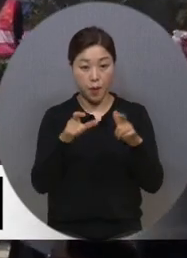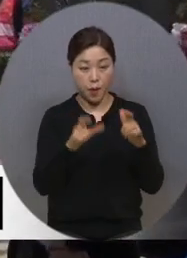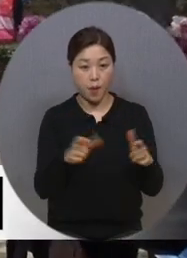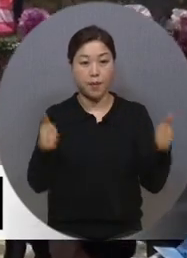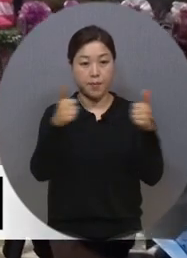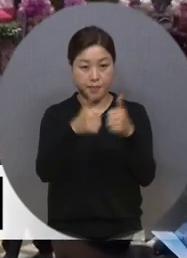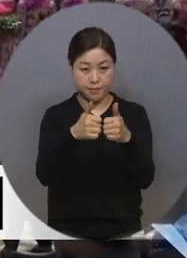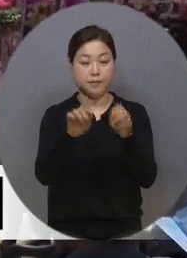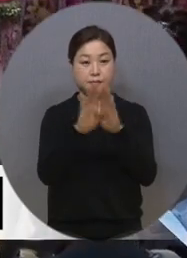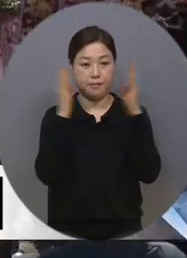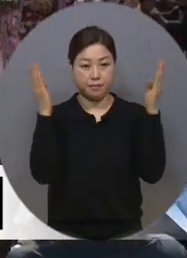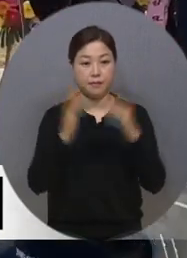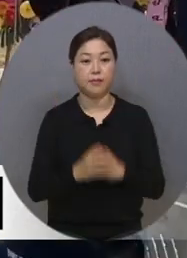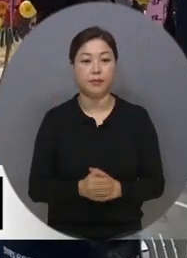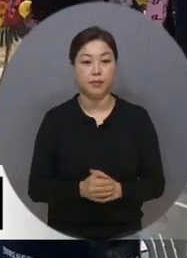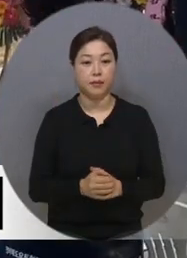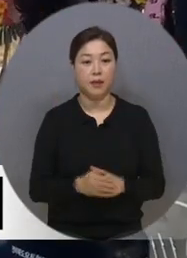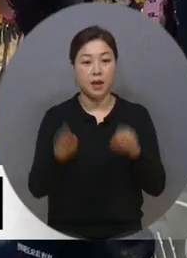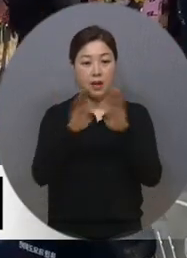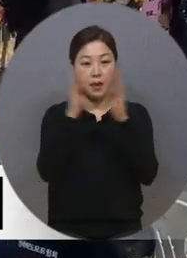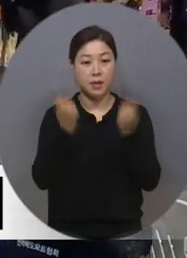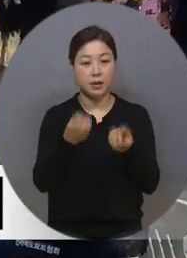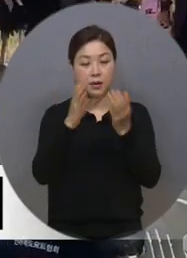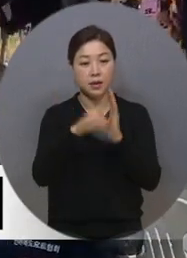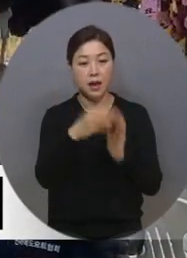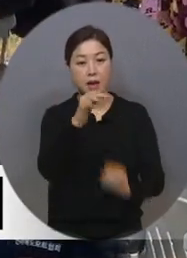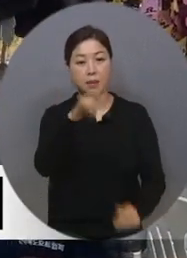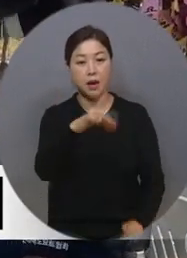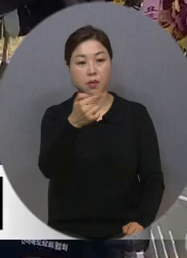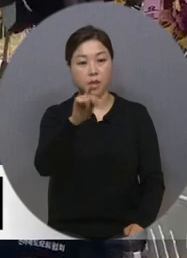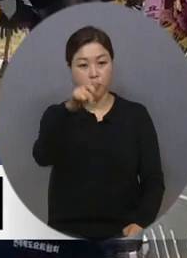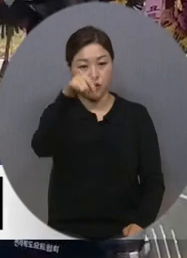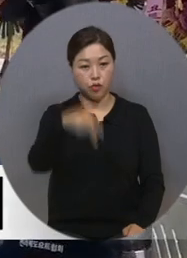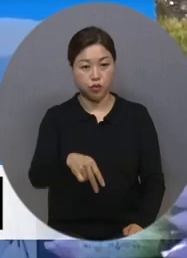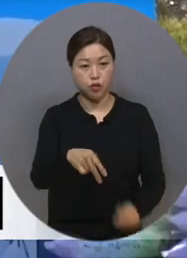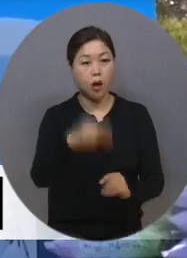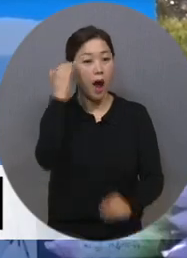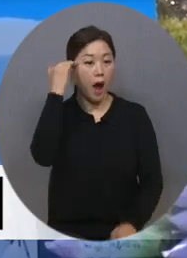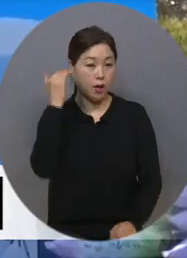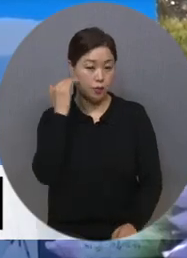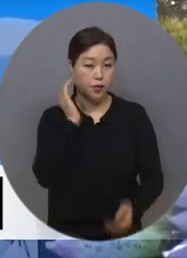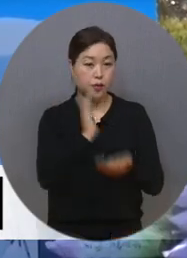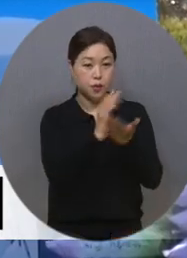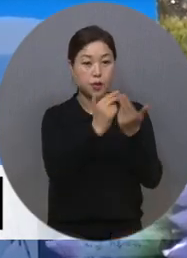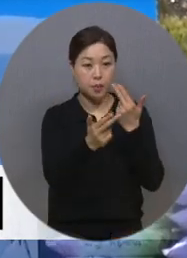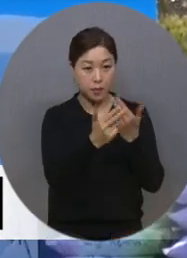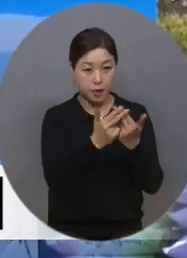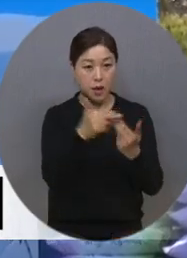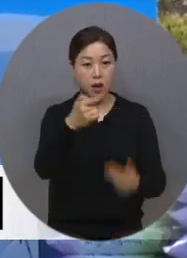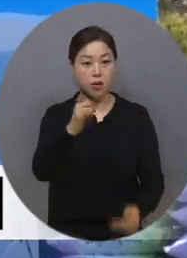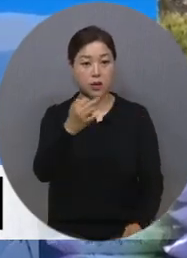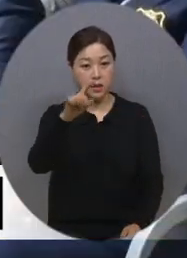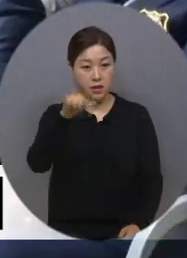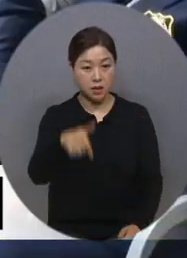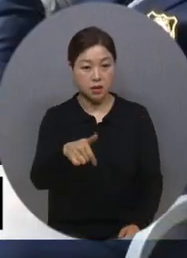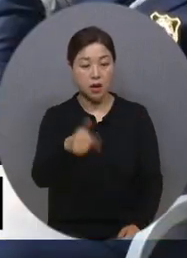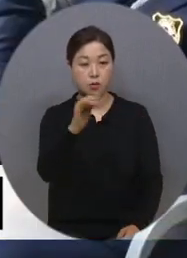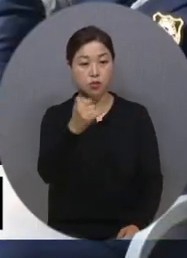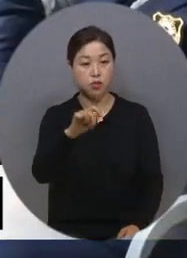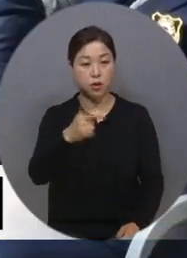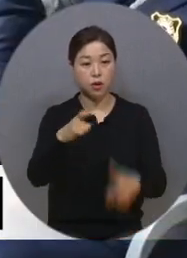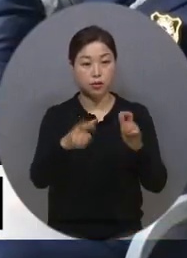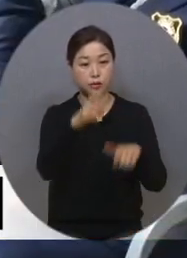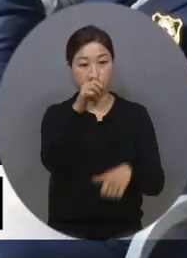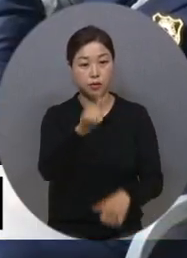시작으로 열렸습니다. 이날 개막식에는 박범규 대한요트협회 회장과 권익현 부안군수, 서거석